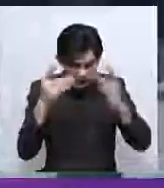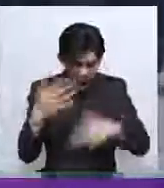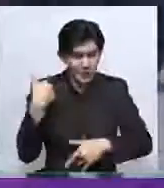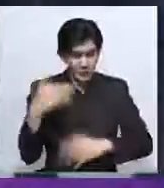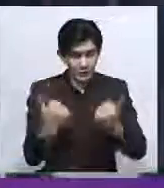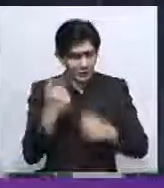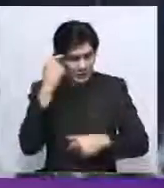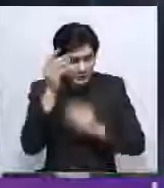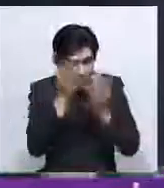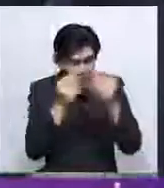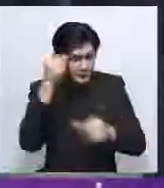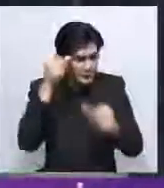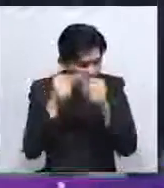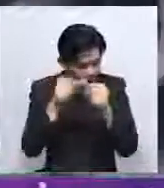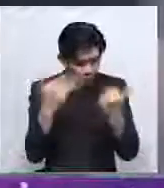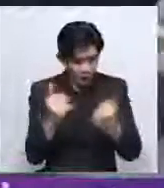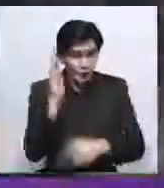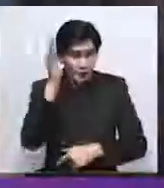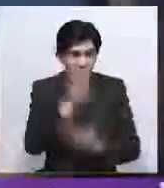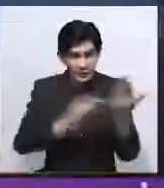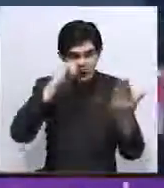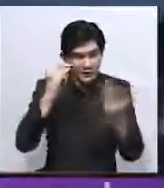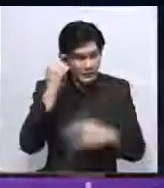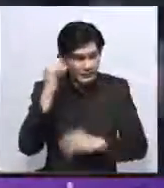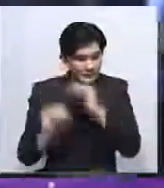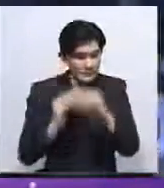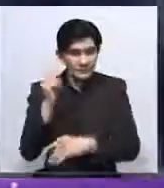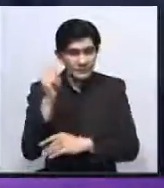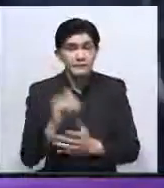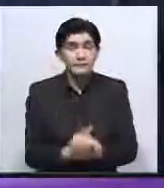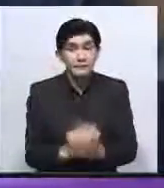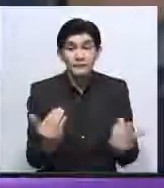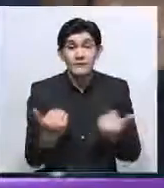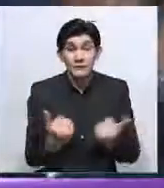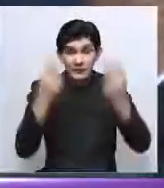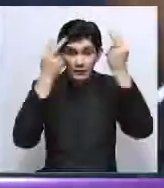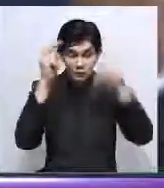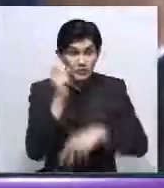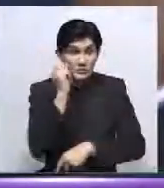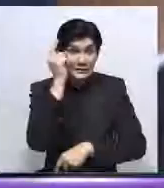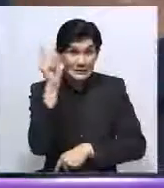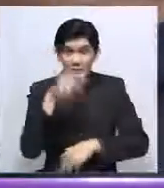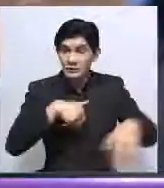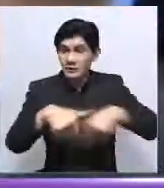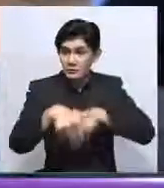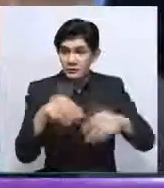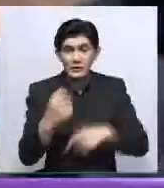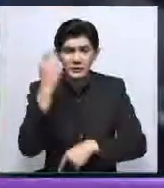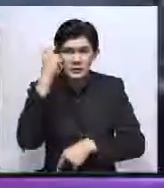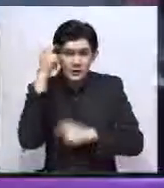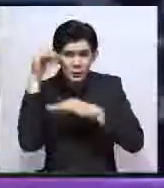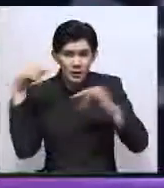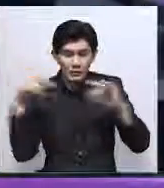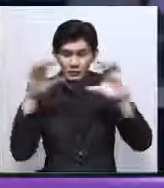ำพาประเทศชาติไปสู่ความเจริญก้าวหน้าเพื่อลูกหลานทั้งนี้นะคะท่านนายกเข้าใจดีค่ะว่าประชาชนนั้นคาดห